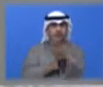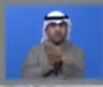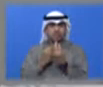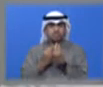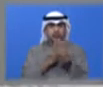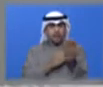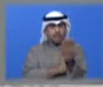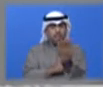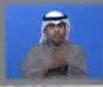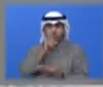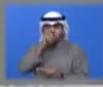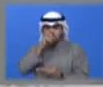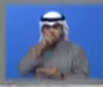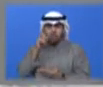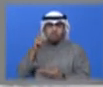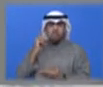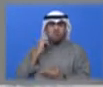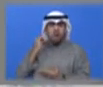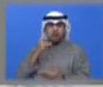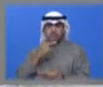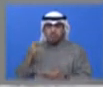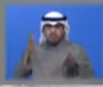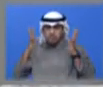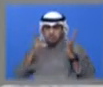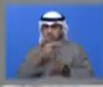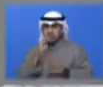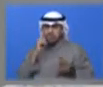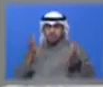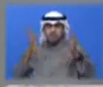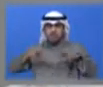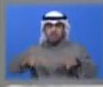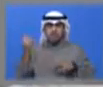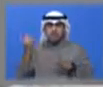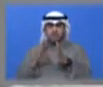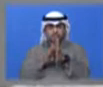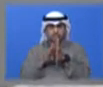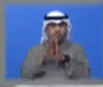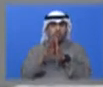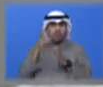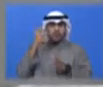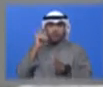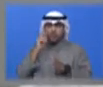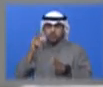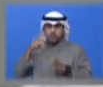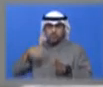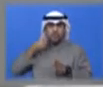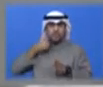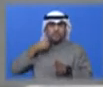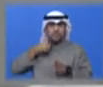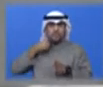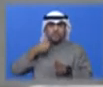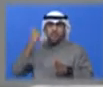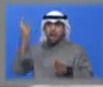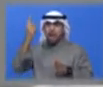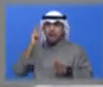معنيين باتباع المؤشرات التربوية وغير التربوية في مواكبة المستجدات والمتغيرات عند إعداد